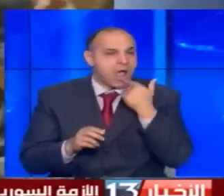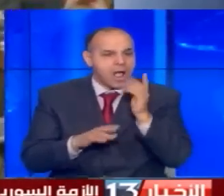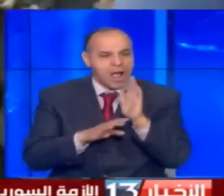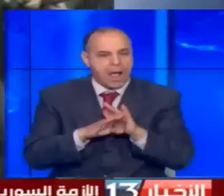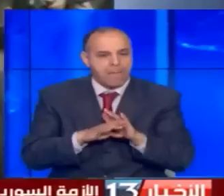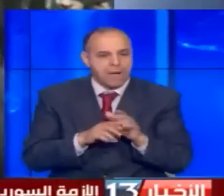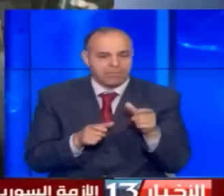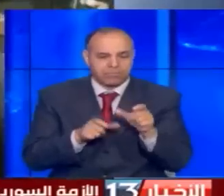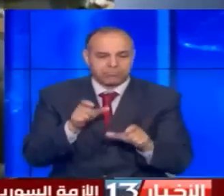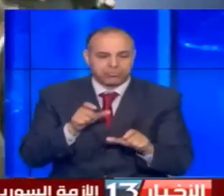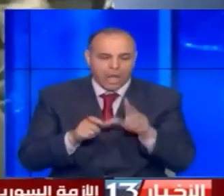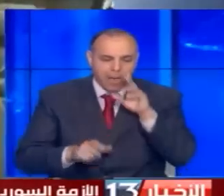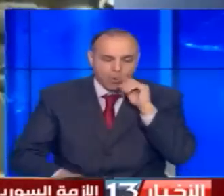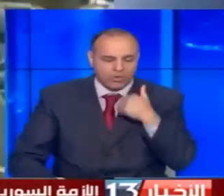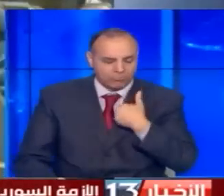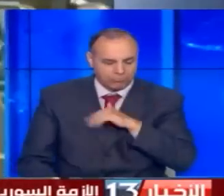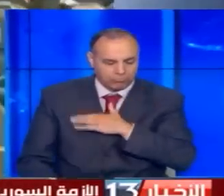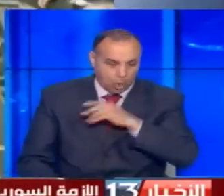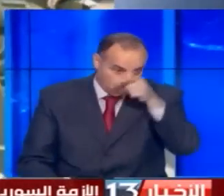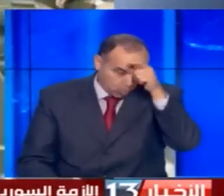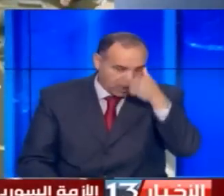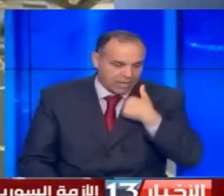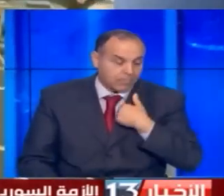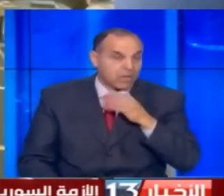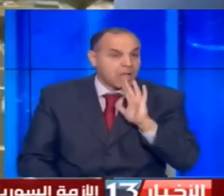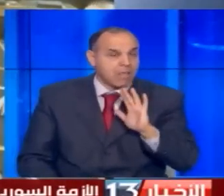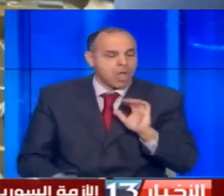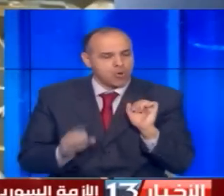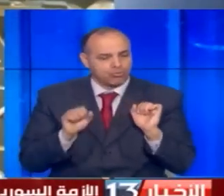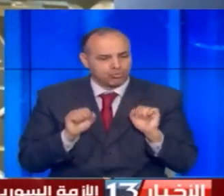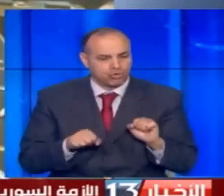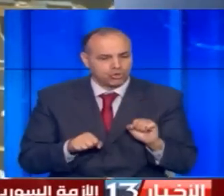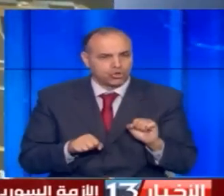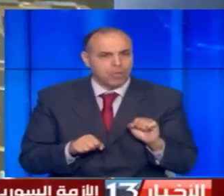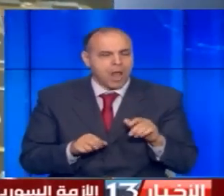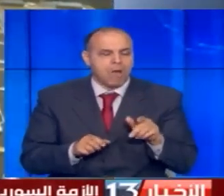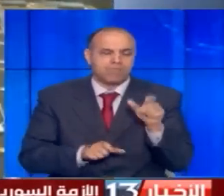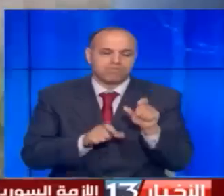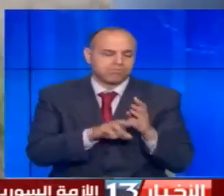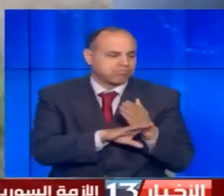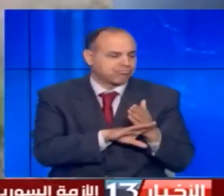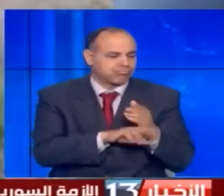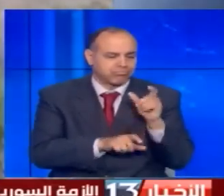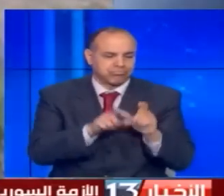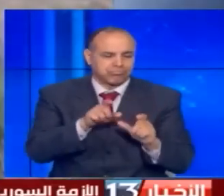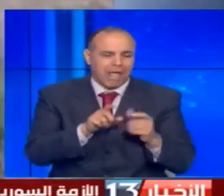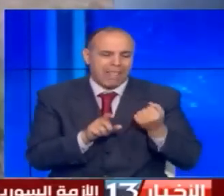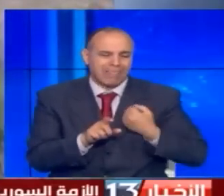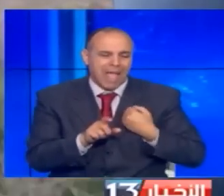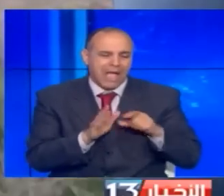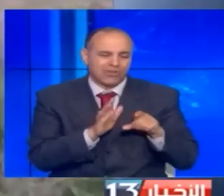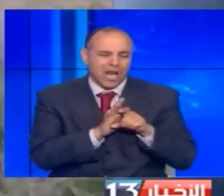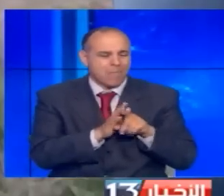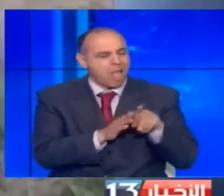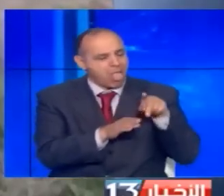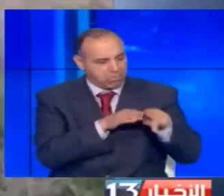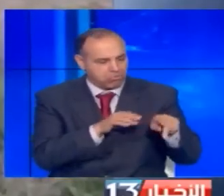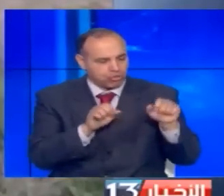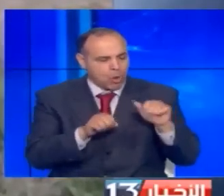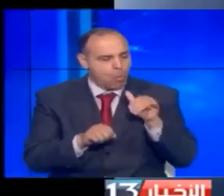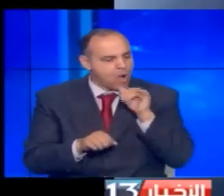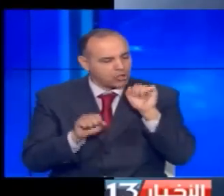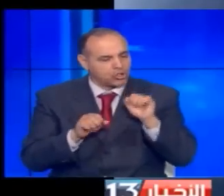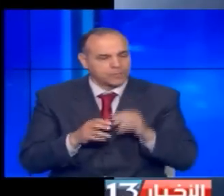لحماية وحدات الشعب الكردي، مضيفة أنها قادرة على القضاء على ما تبقى من فلول تنظيم داعش الإرهابي